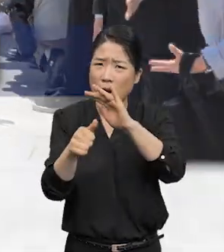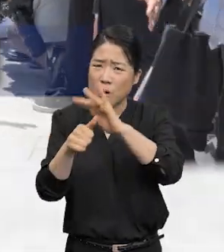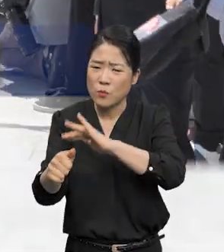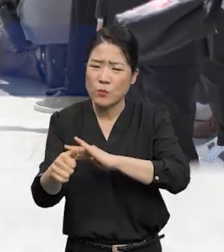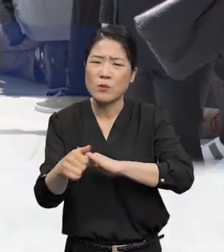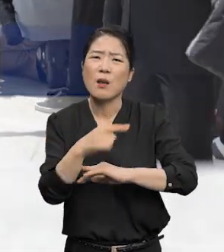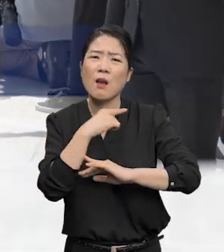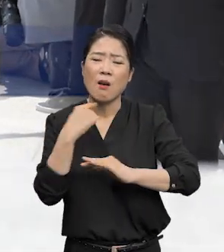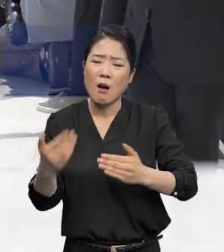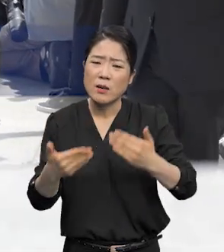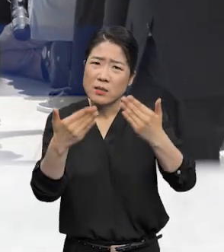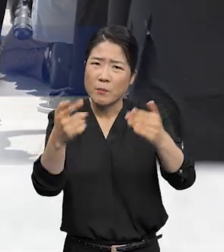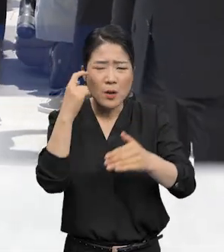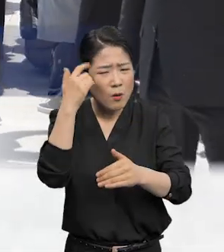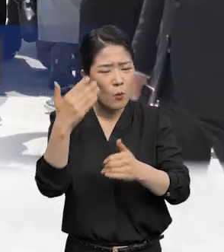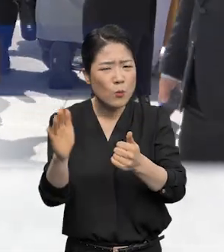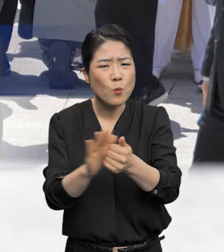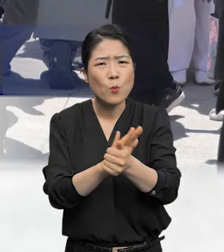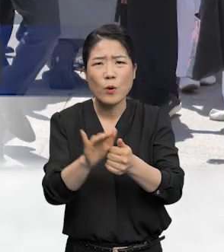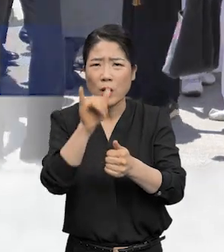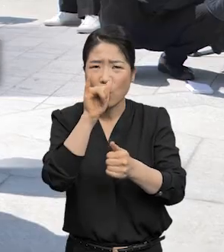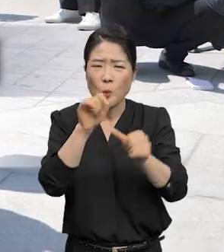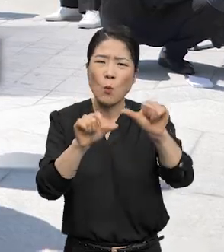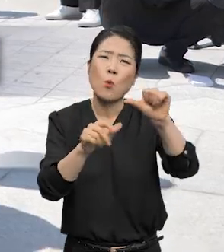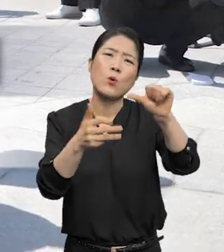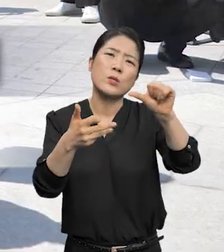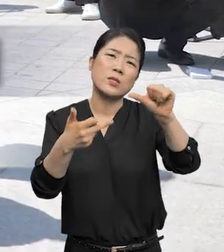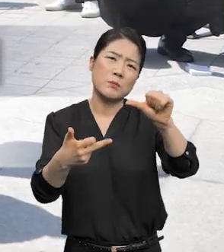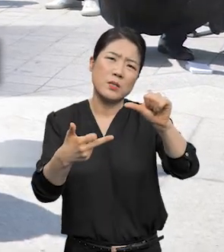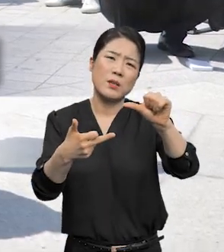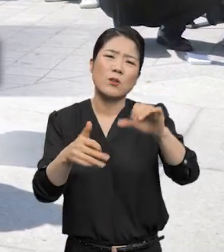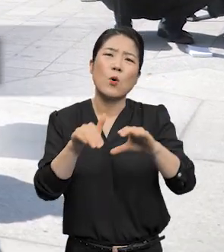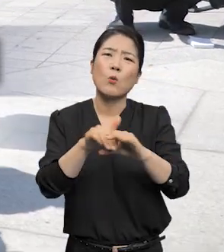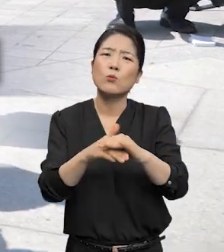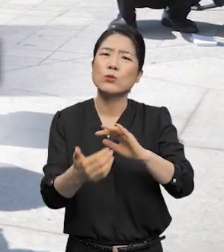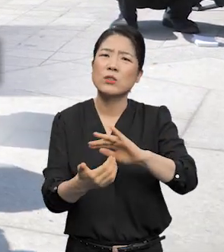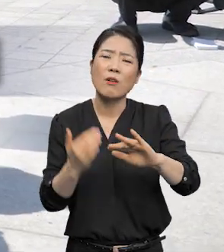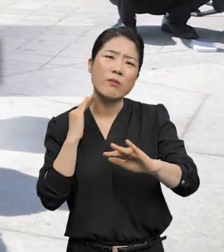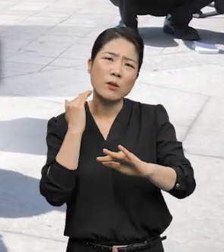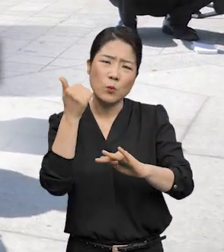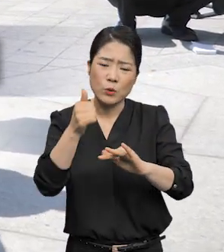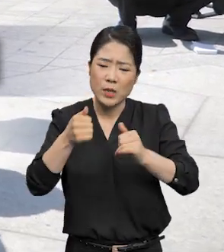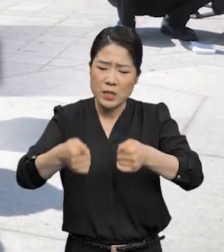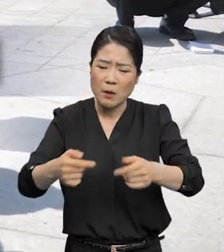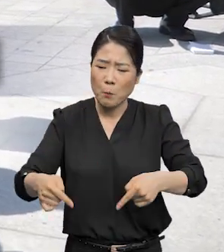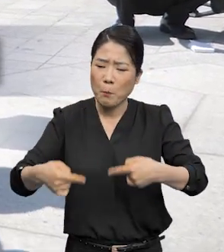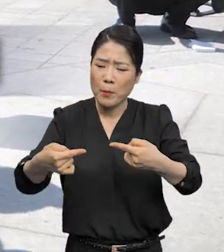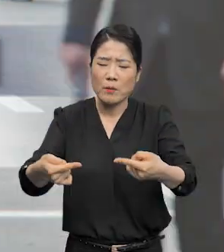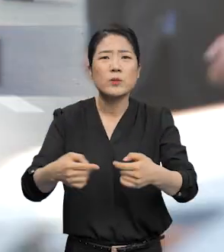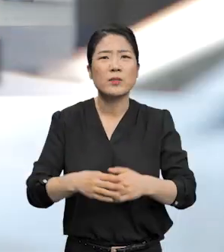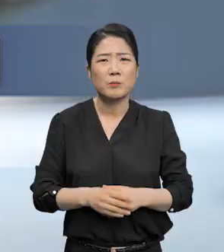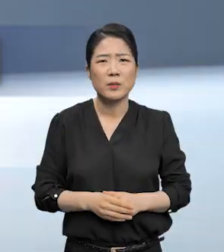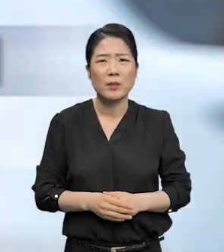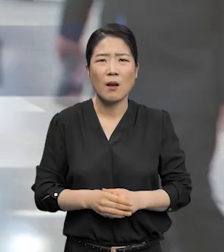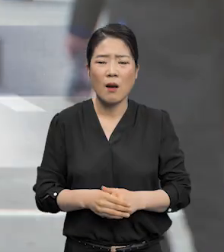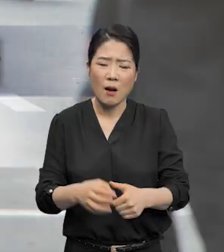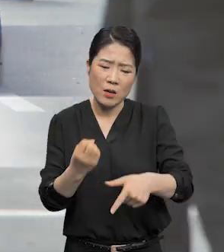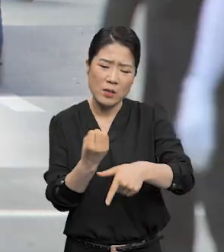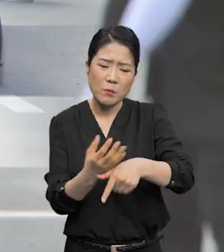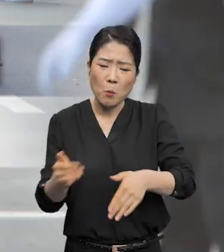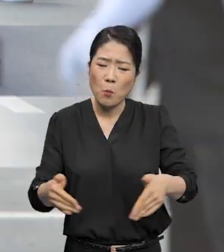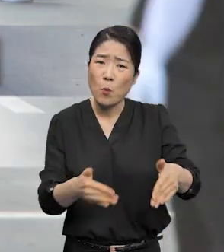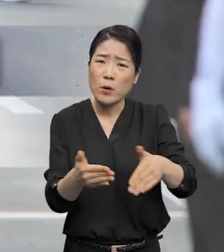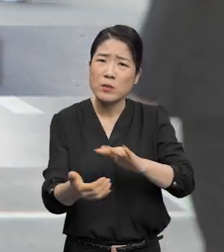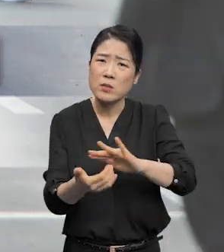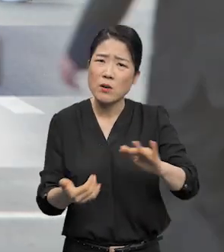희생자들의 넋을 길이었고 17일에 열린 추모재에서는 문재인 전 대통령 등이 참배행렬에 동참했습니다 금남로에서는